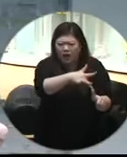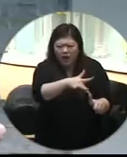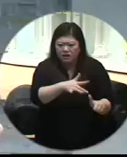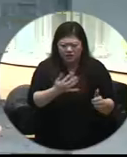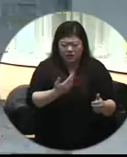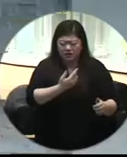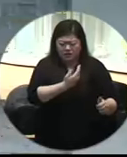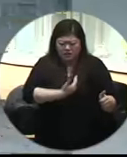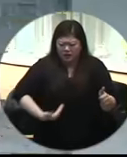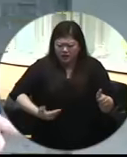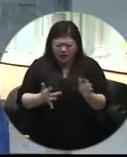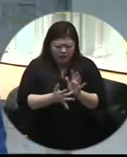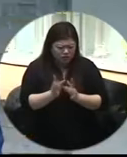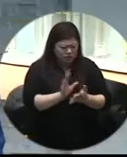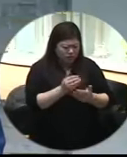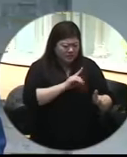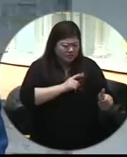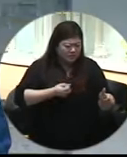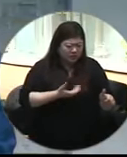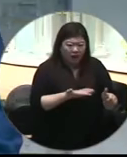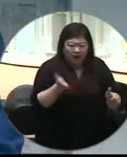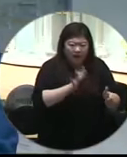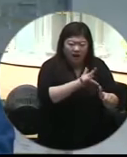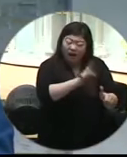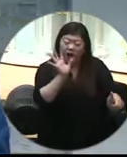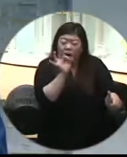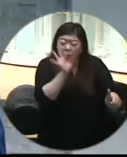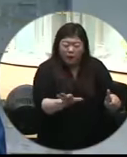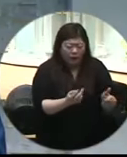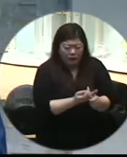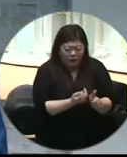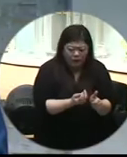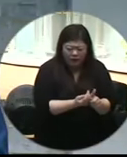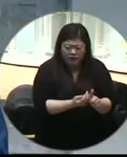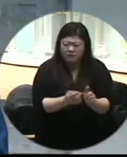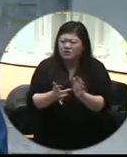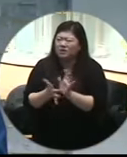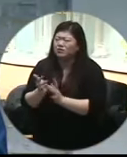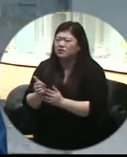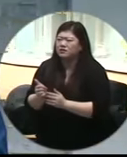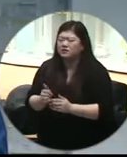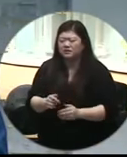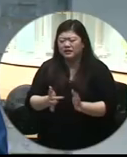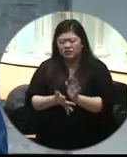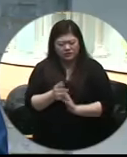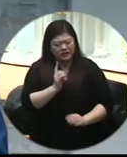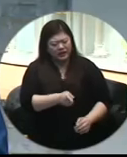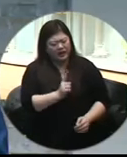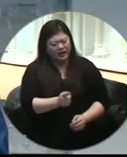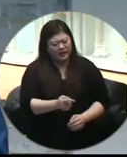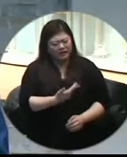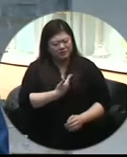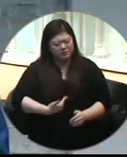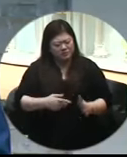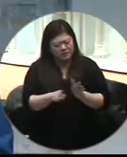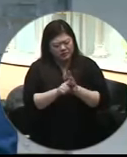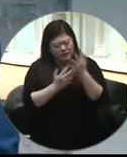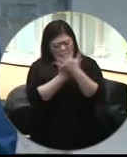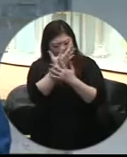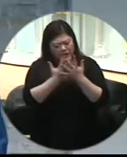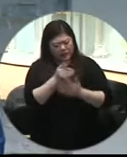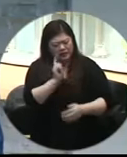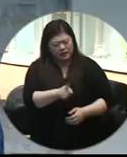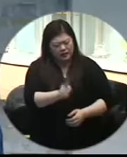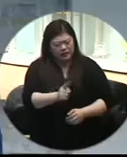고쳤어요. 그 귀신을 못 쫓아냈어요. 예수님께서 제자들의 믿음 없는 것을 안타까워 하시면서 귀신